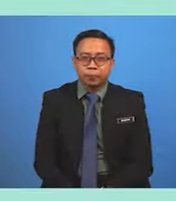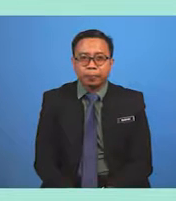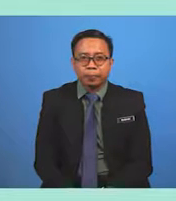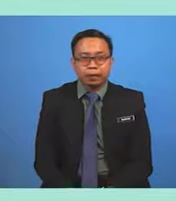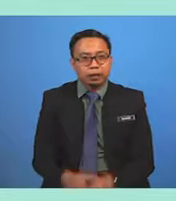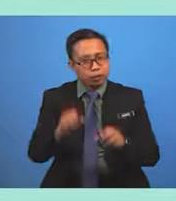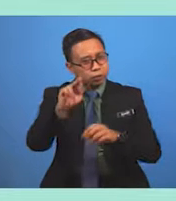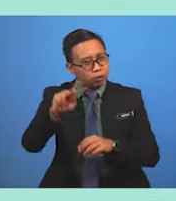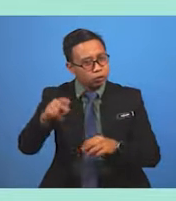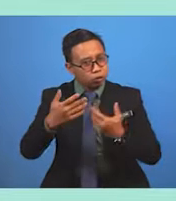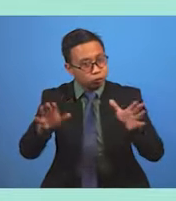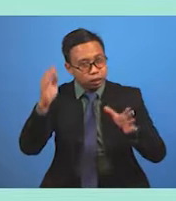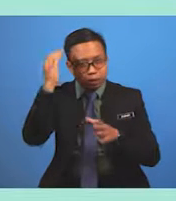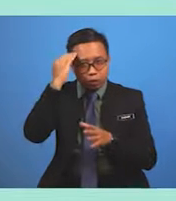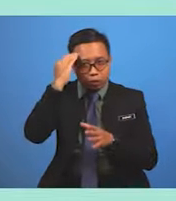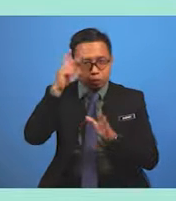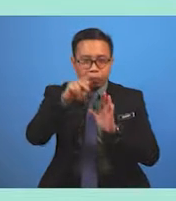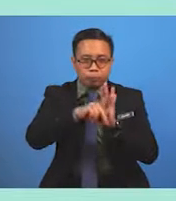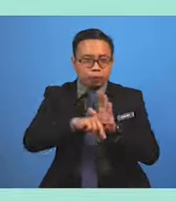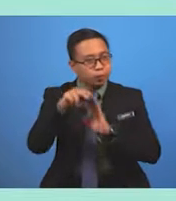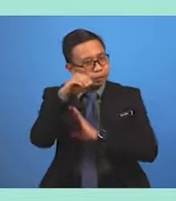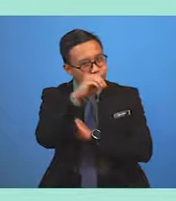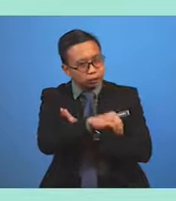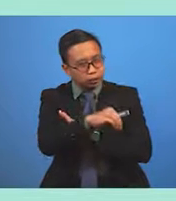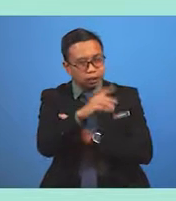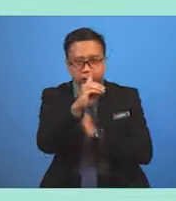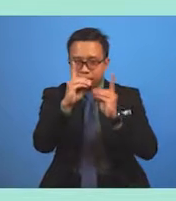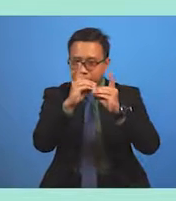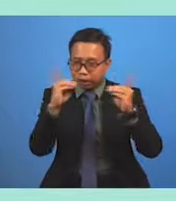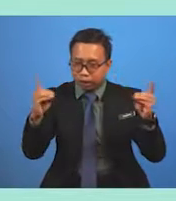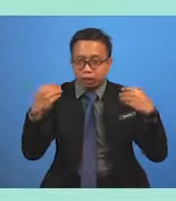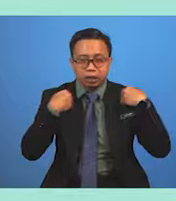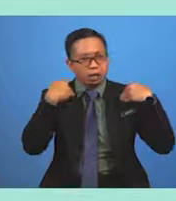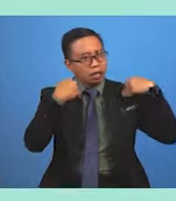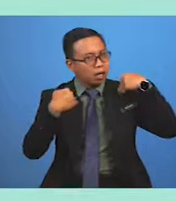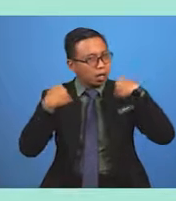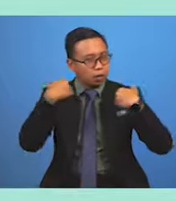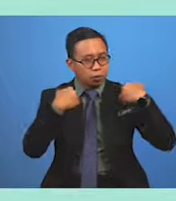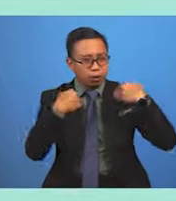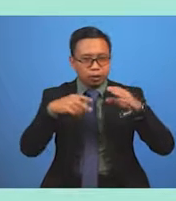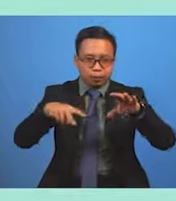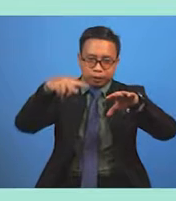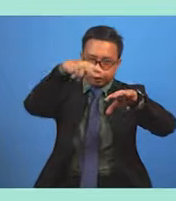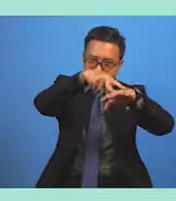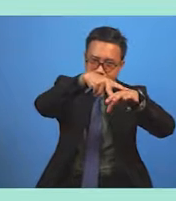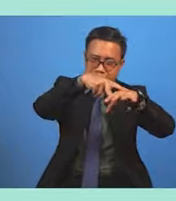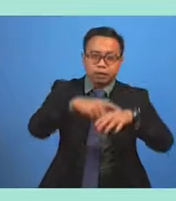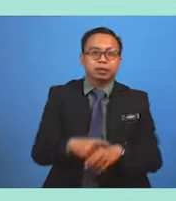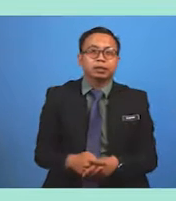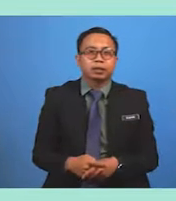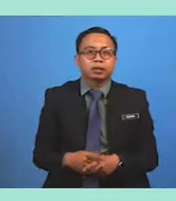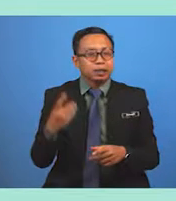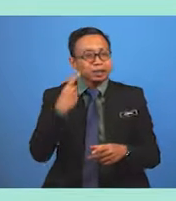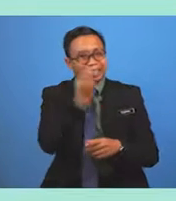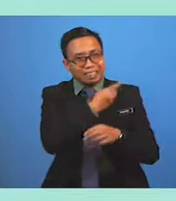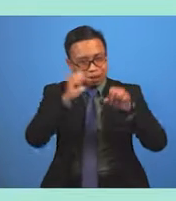pelajar-pelajar ketahui, pemangsa darat kebiasaannya adalah haiwan yang jenis memanjat. Maka, kita